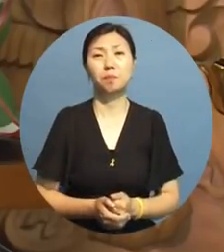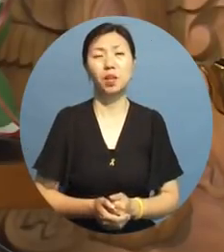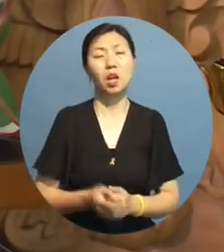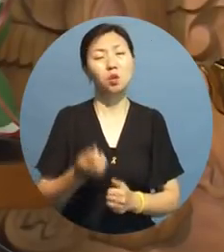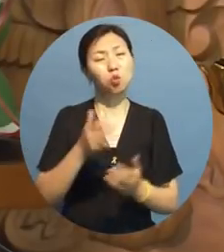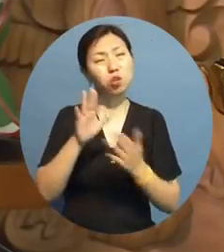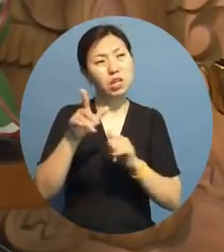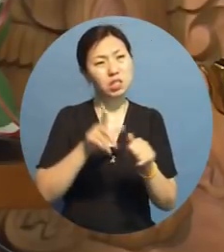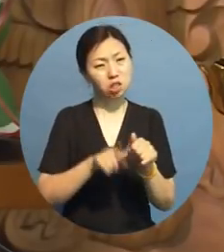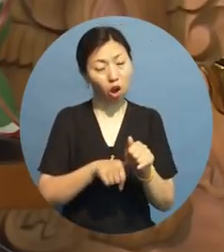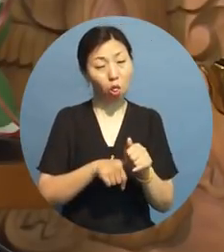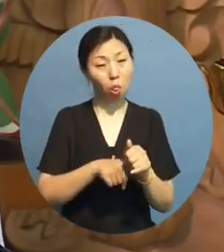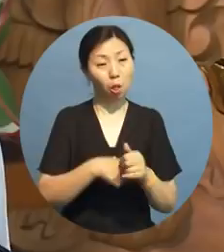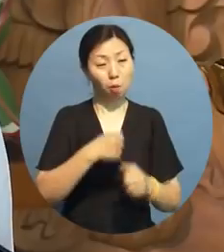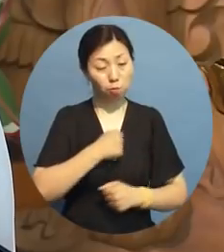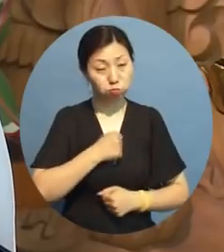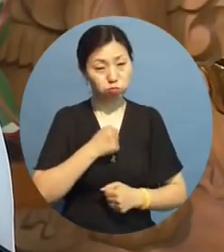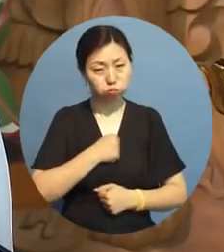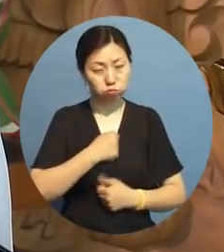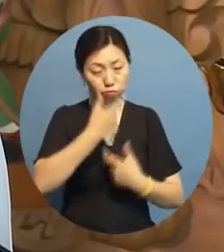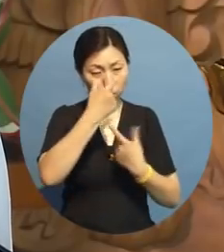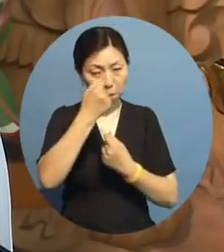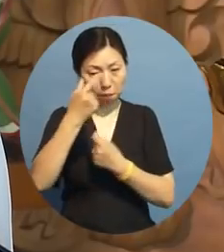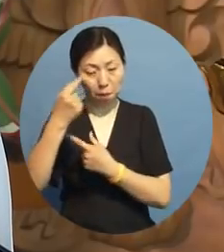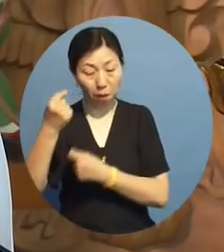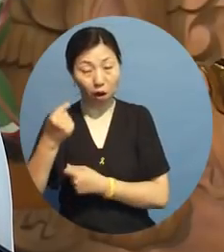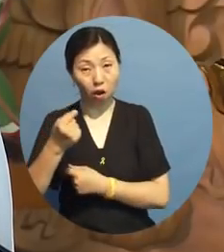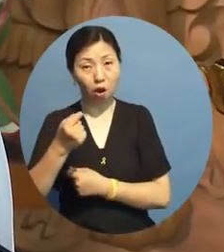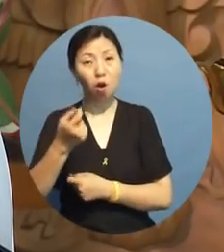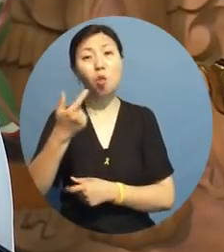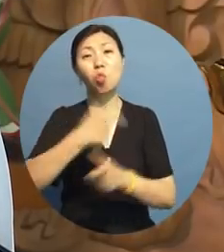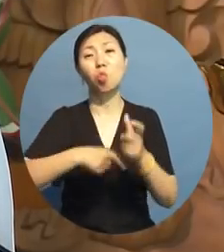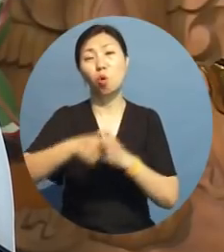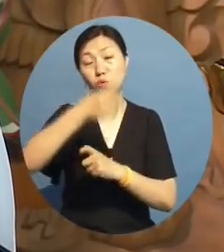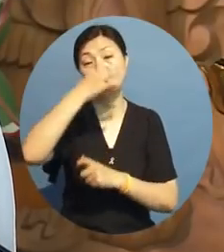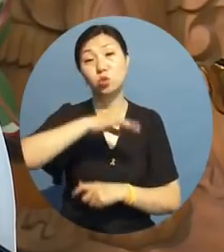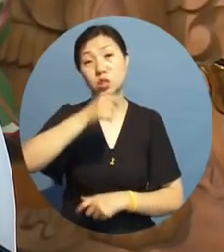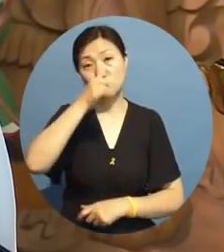그러다가 이제 조금 더 시간까지 지키고 한번 해보면 더 좋고.